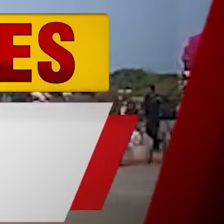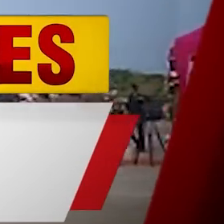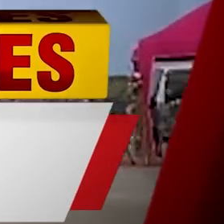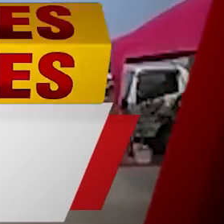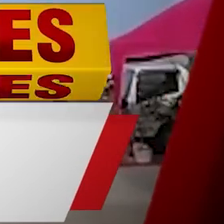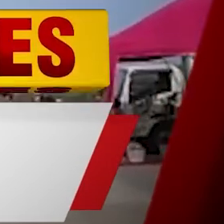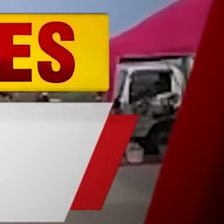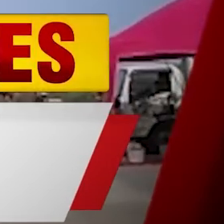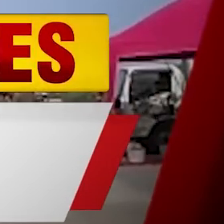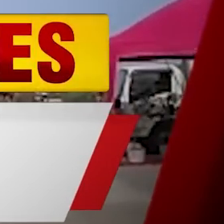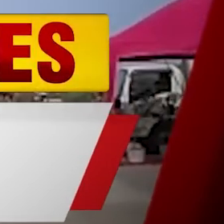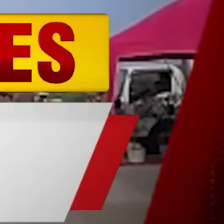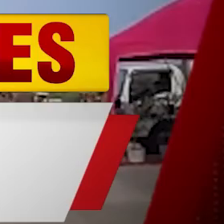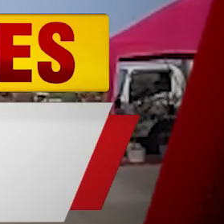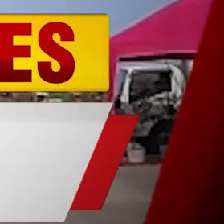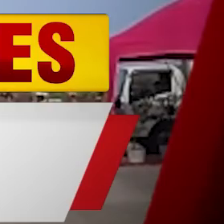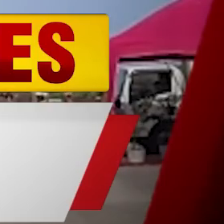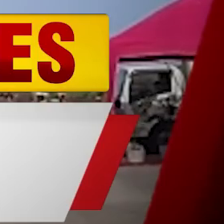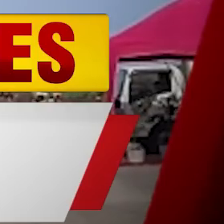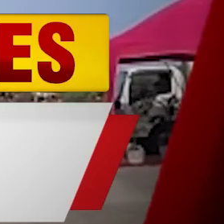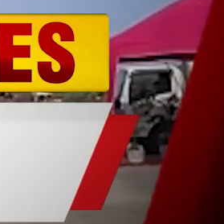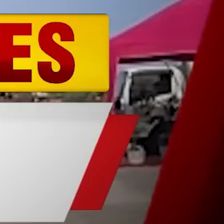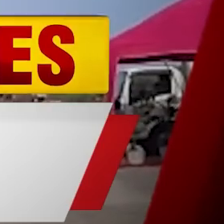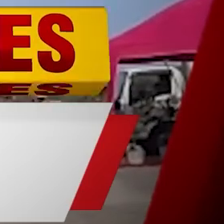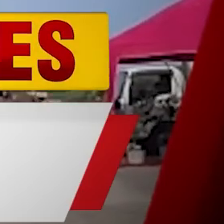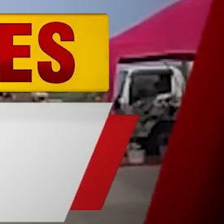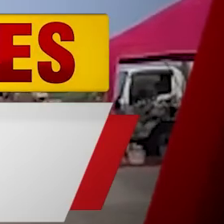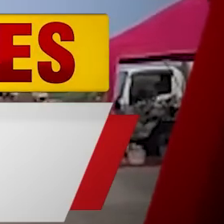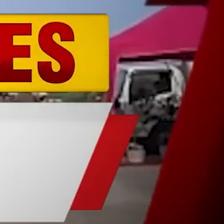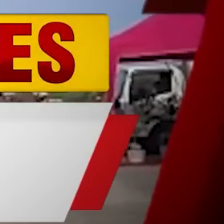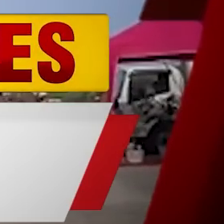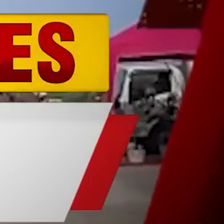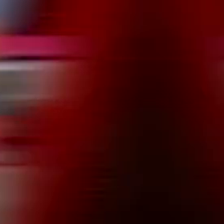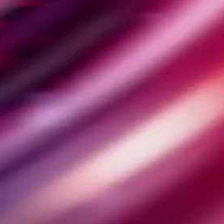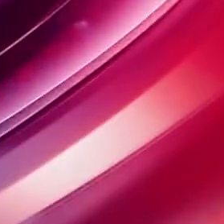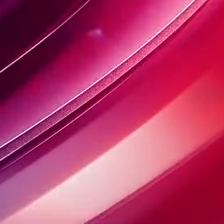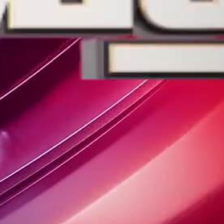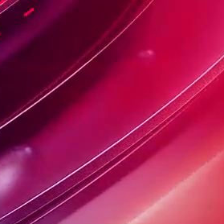சுற்றுலா பயணிகளுடன் இலங்கை வந்த கப்பல்.